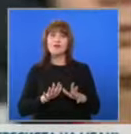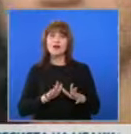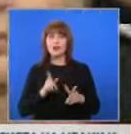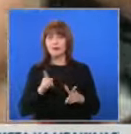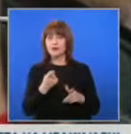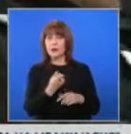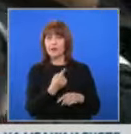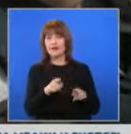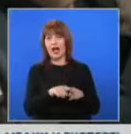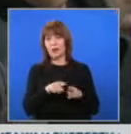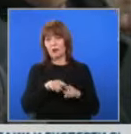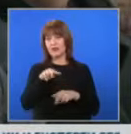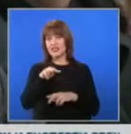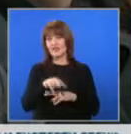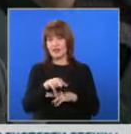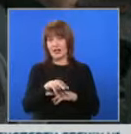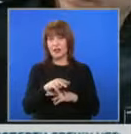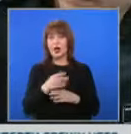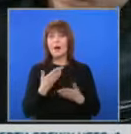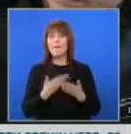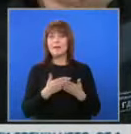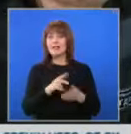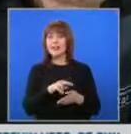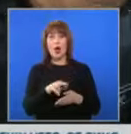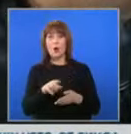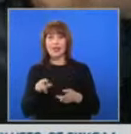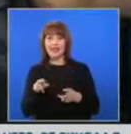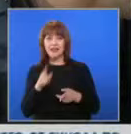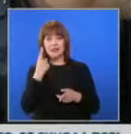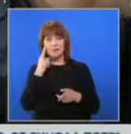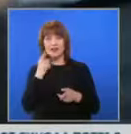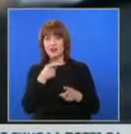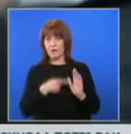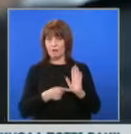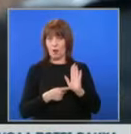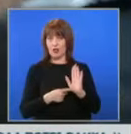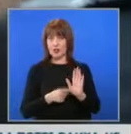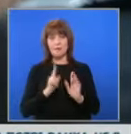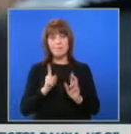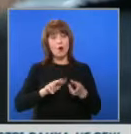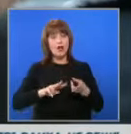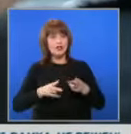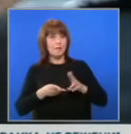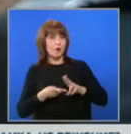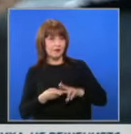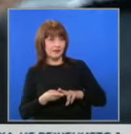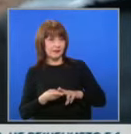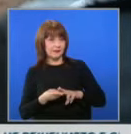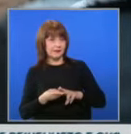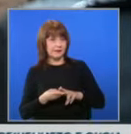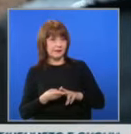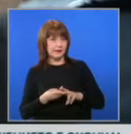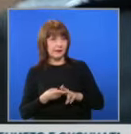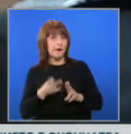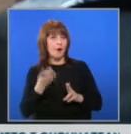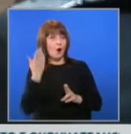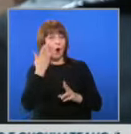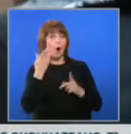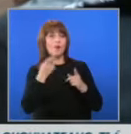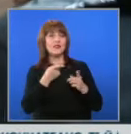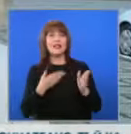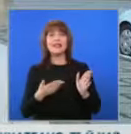ще бъде призован като свидетел. Близките на убития мъж смятат, че неговите показания могат да променят обвинението на братята. Нека